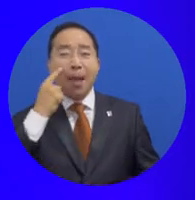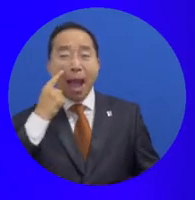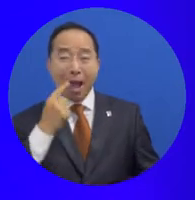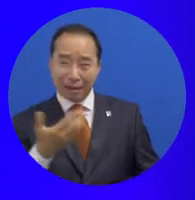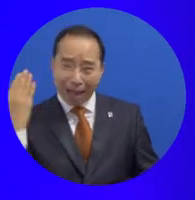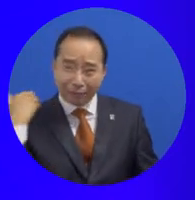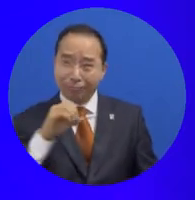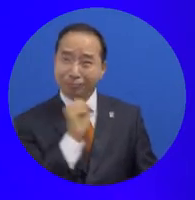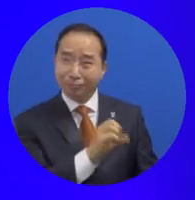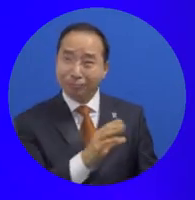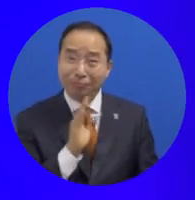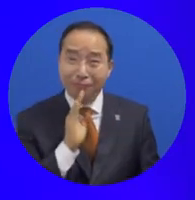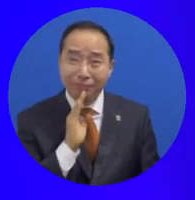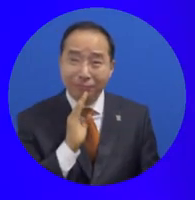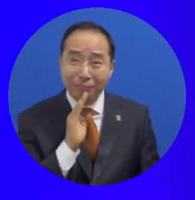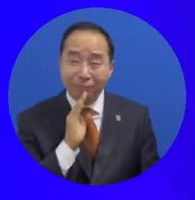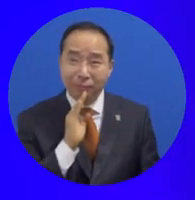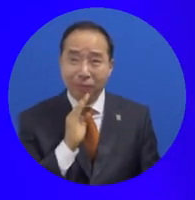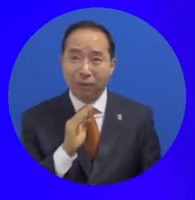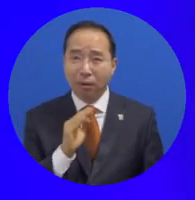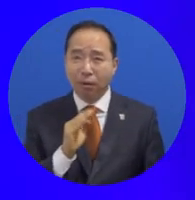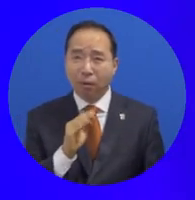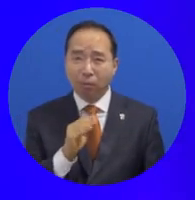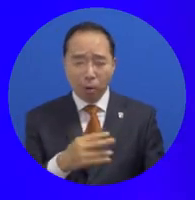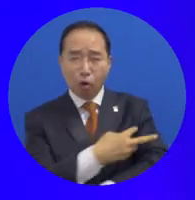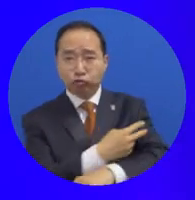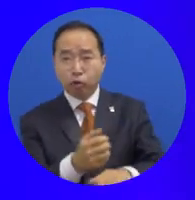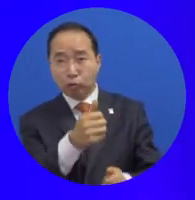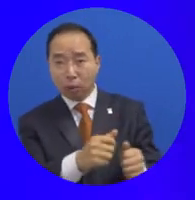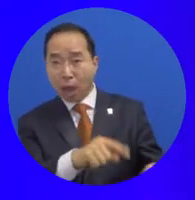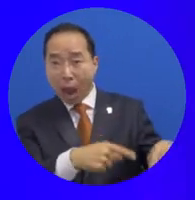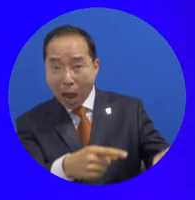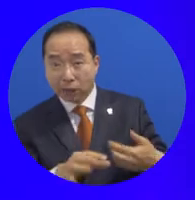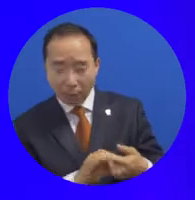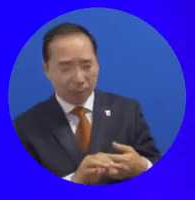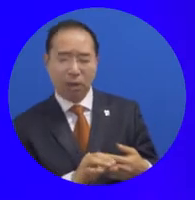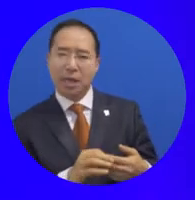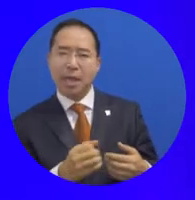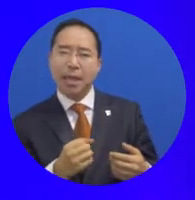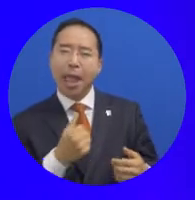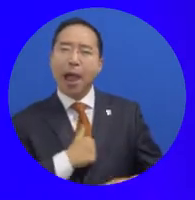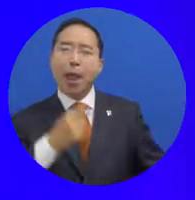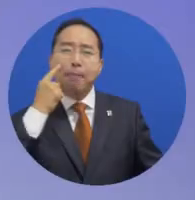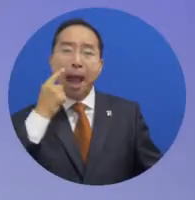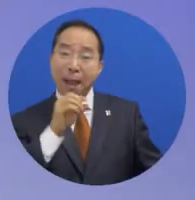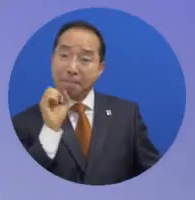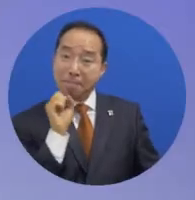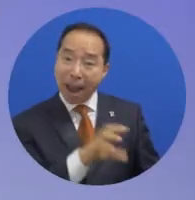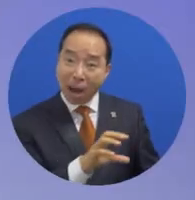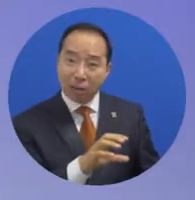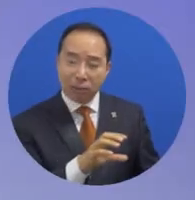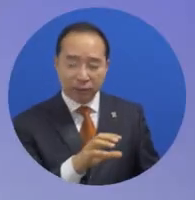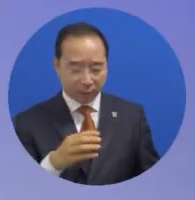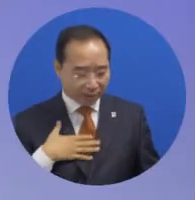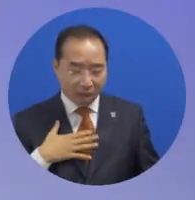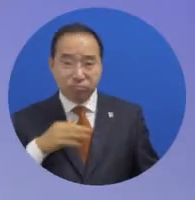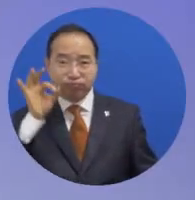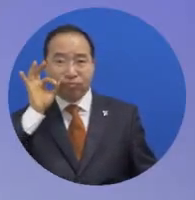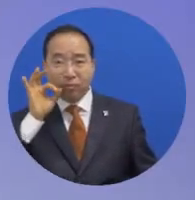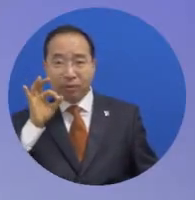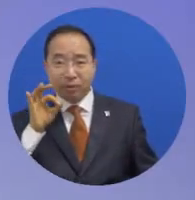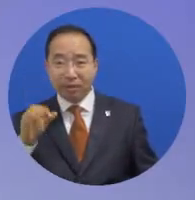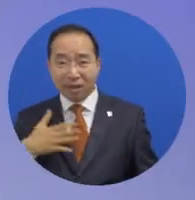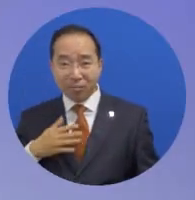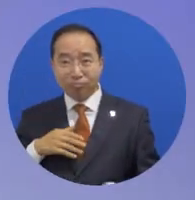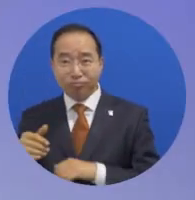해봐. 그죠? 아이가 수영대회를 나갔다면 제가 똑같이 그런 말을 하면서 격려를 했을 텐데 이건 뭐 아이 앞에서 제가 무섭다고